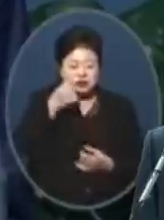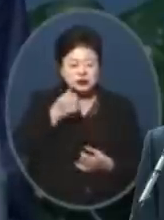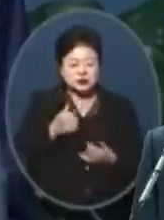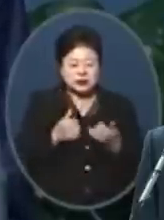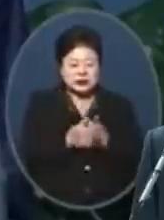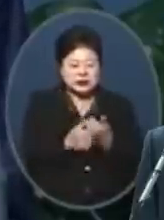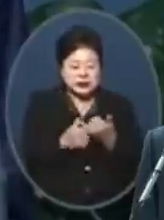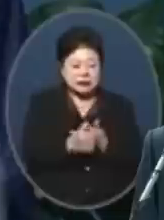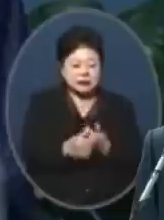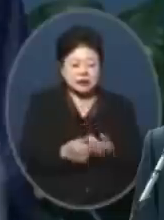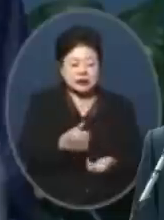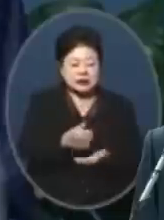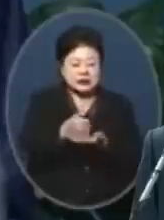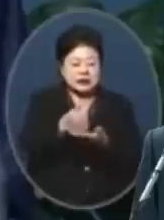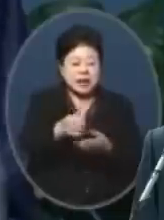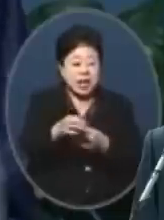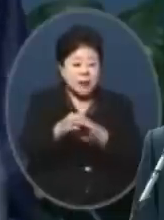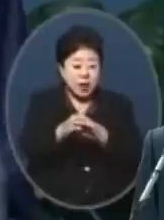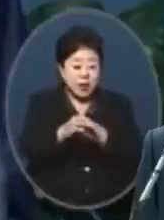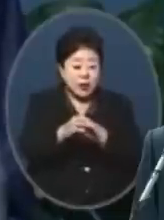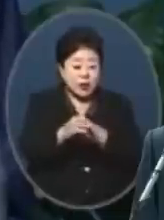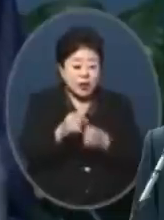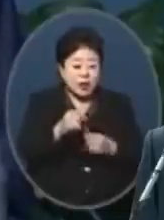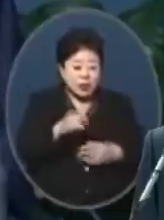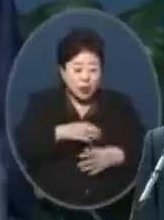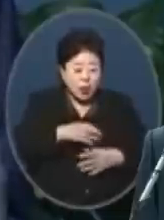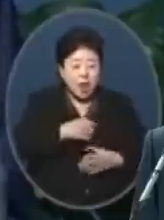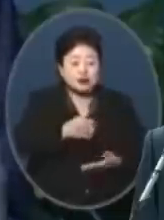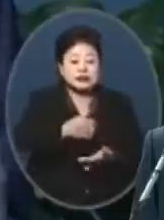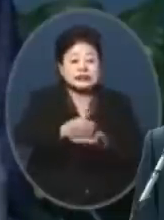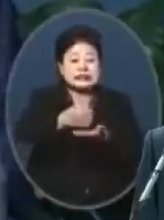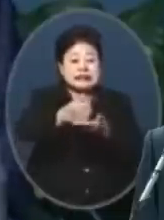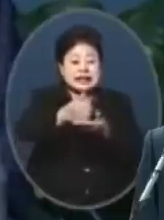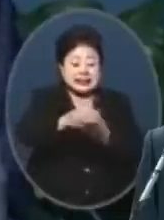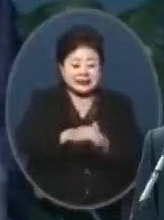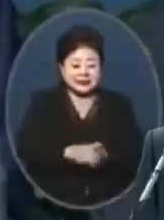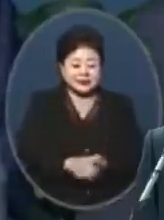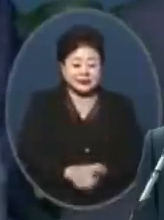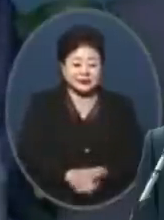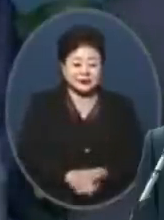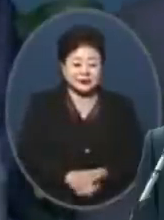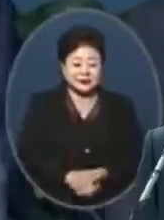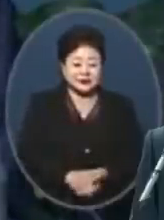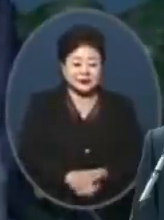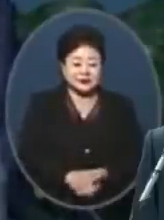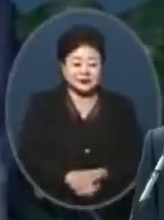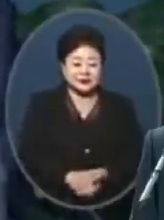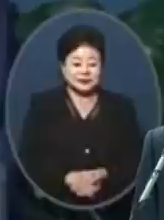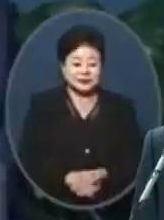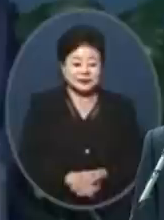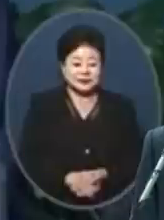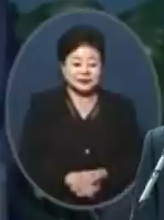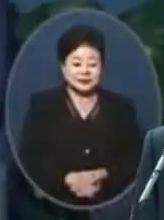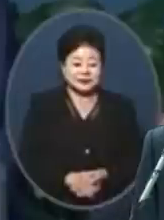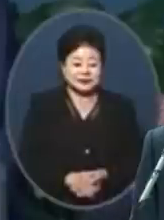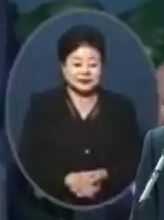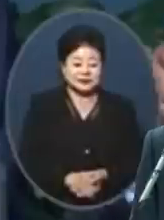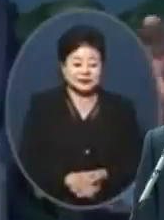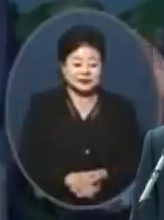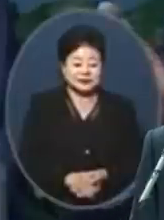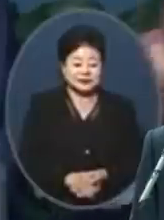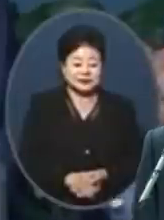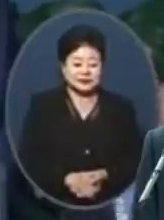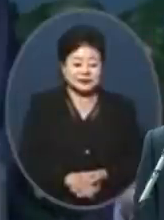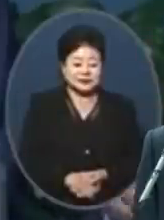꿈꾸는 사람이라고 칭찬을 하면 놀라운 칭찬입니다. So if somebody was to tease you and say, "Oh, he's a dreamer, he's